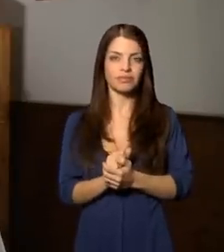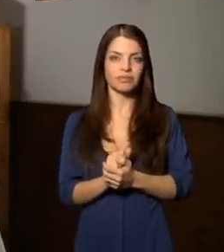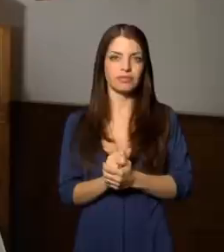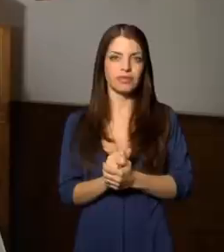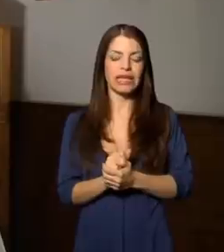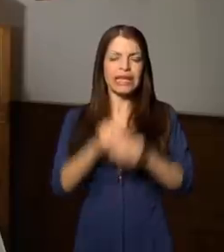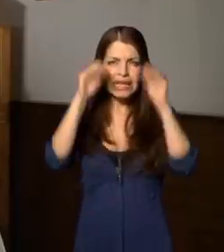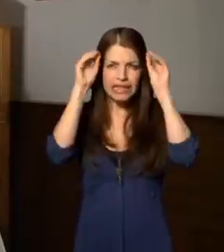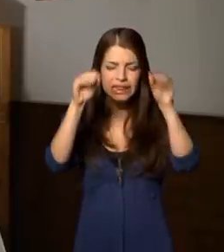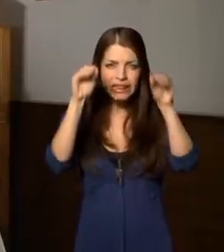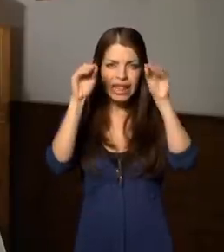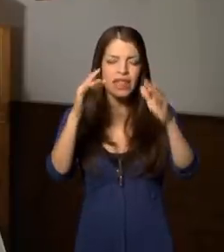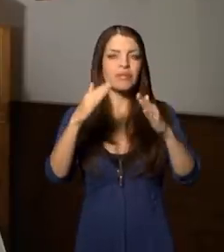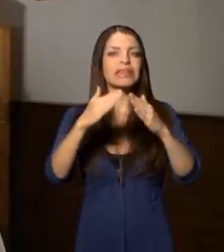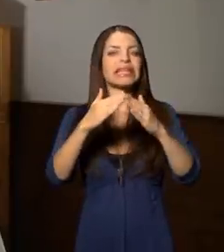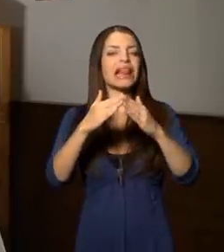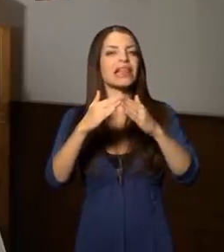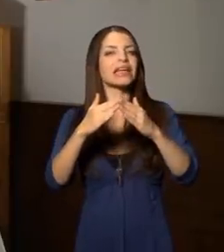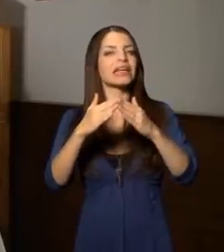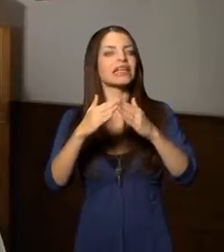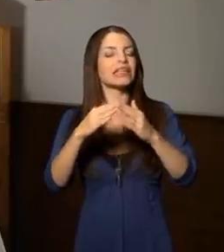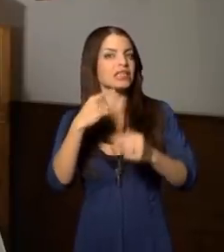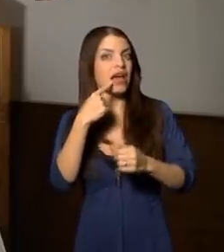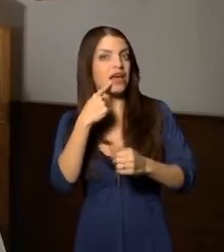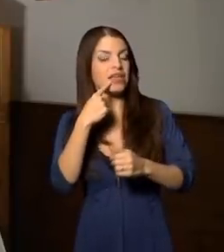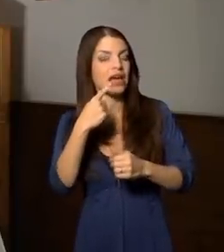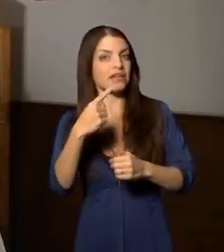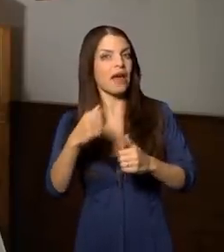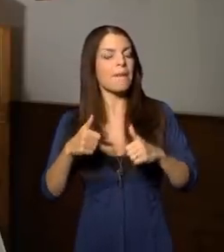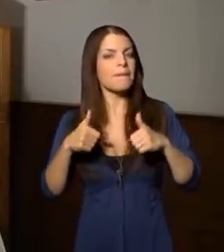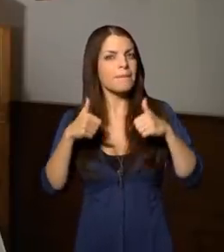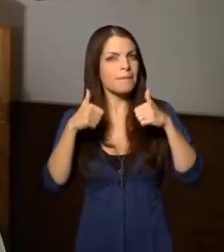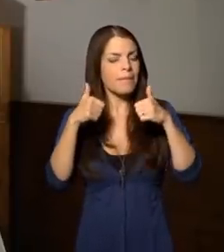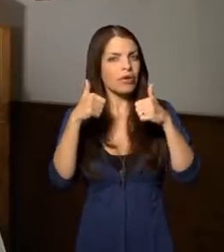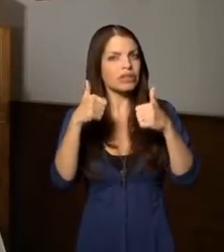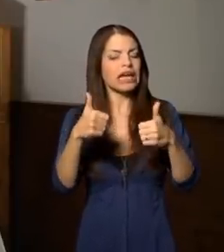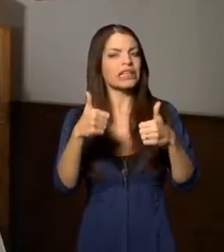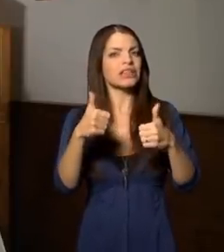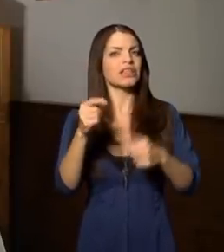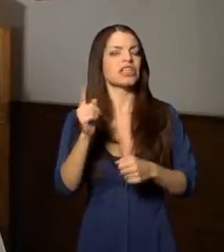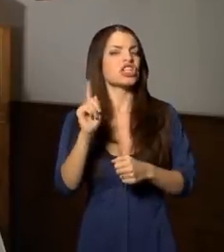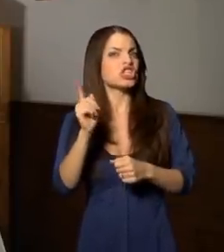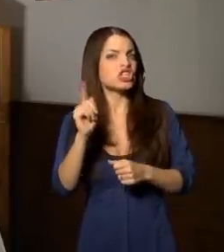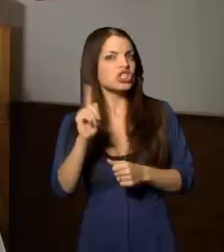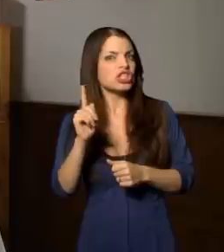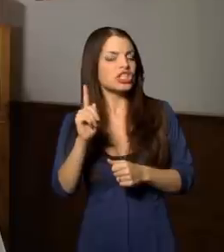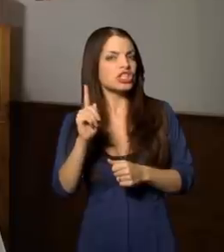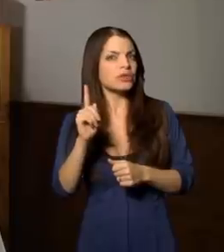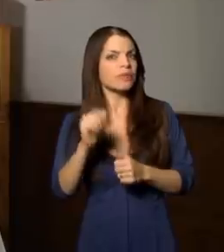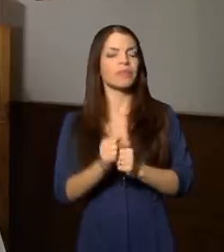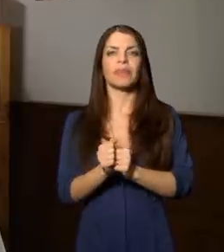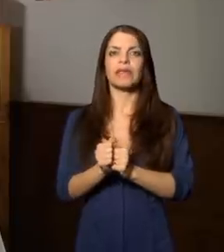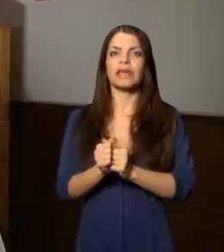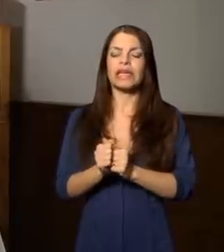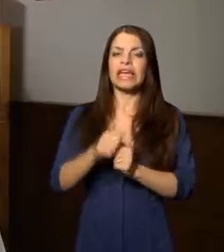Il-Katakiżmu tal-Knisja Kattolika jagħmel din il-konsiderazzjoni: tajt ma kienx id-dera